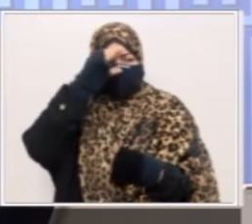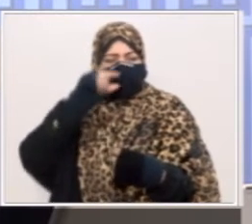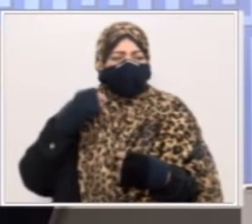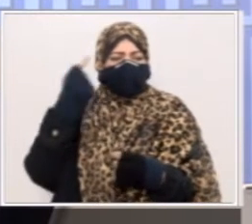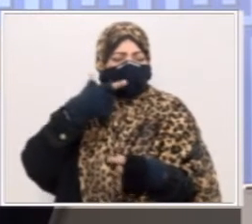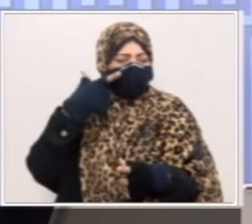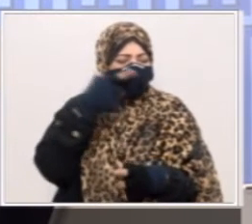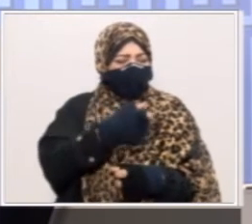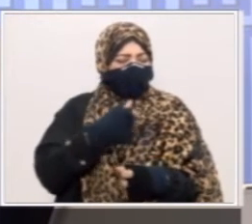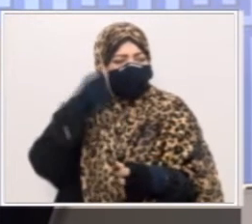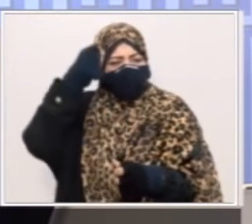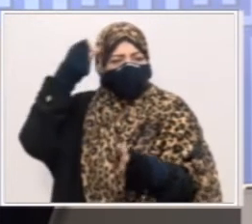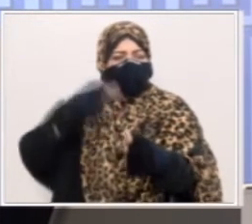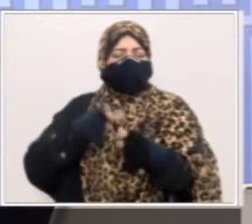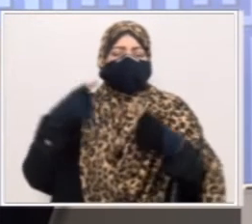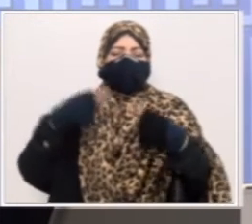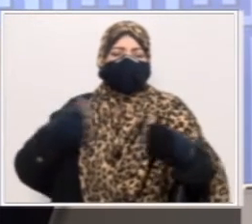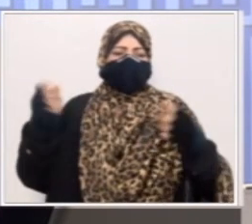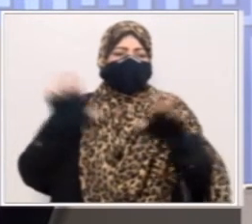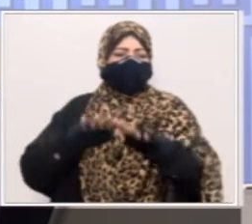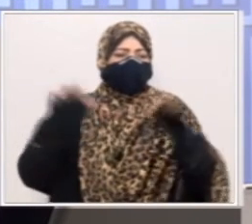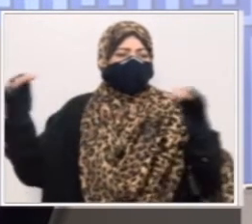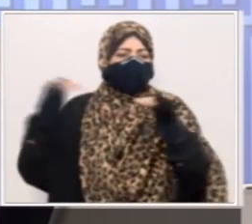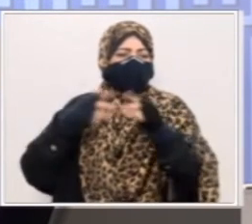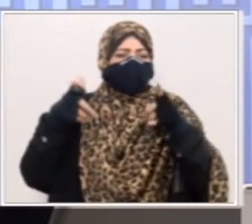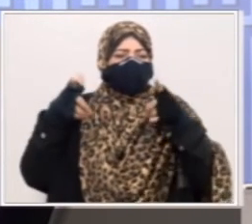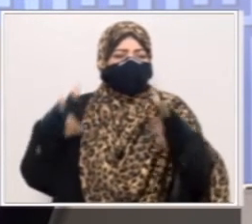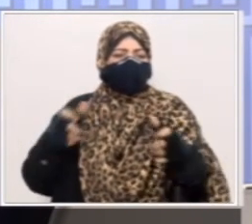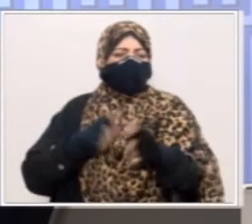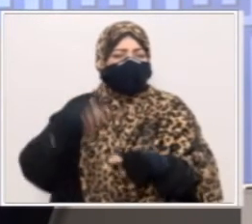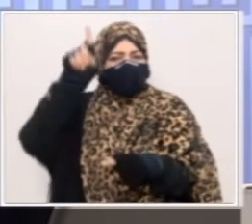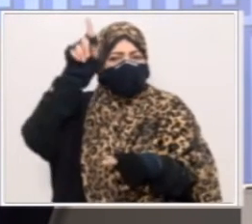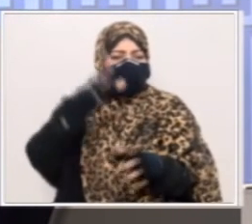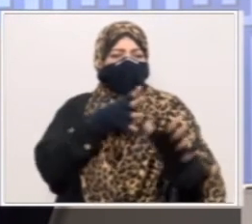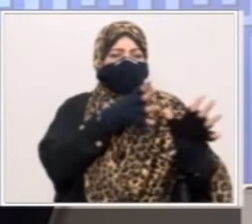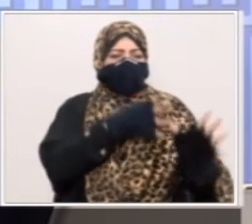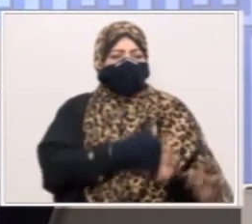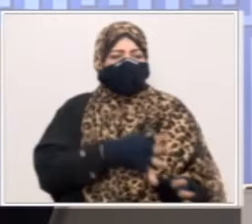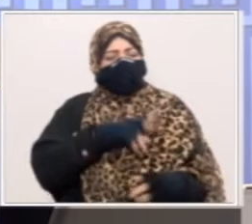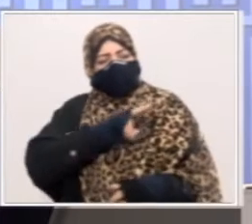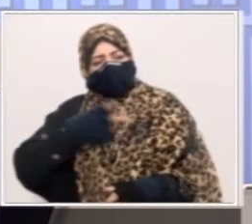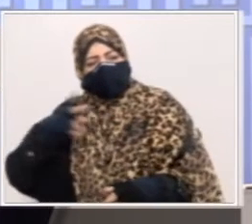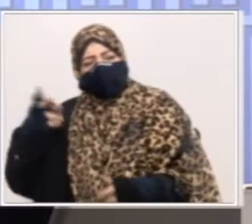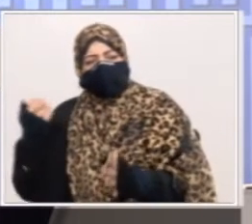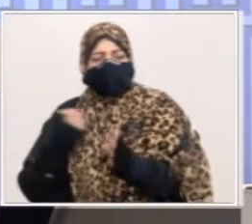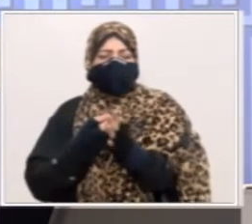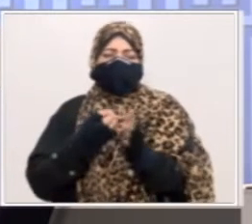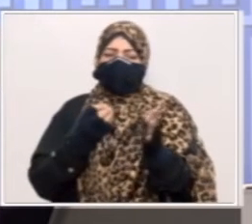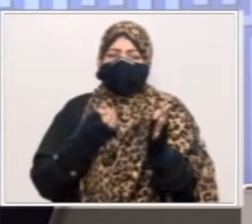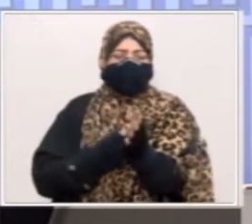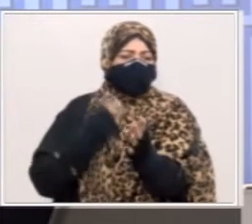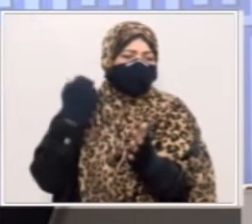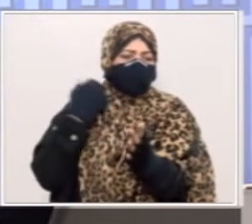النبي عليه الصلاة والسلام على قتلهم، أما غير ذلك فلا يجوز قتل النفس